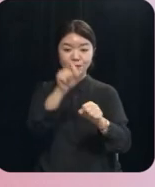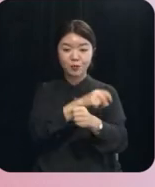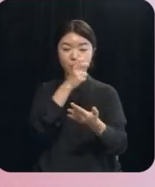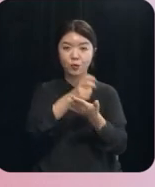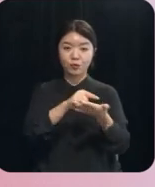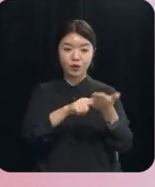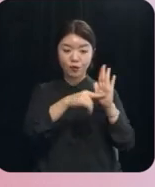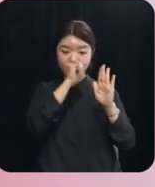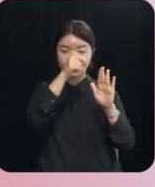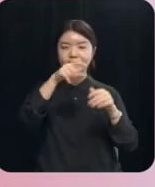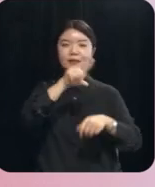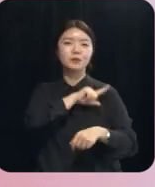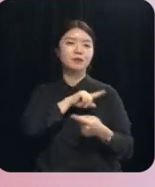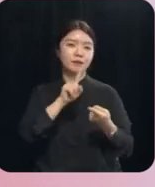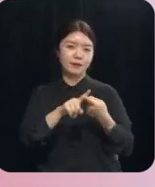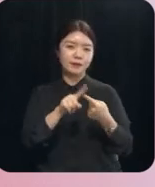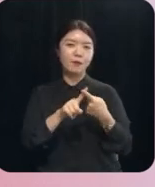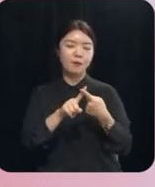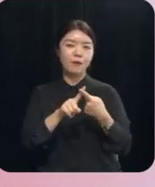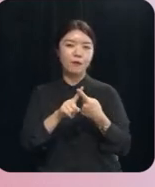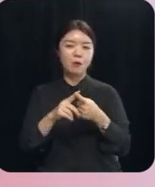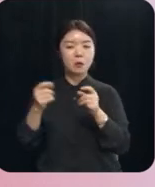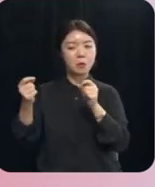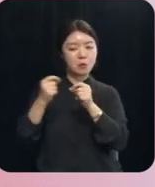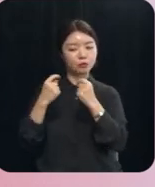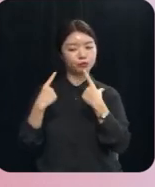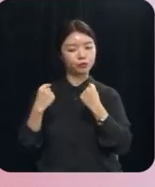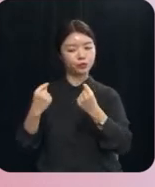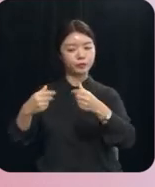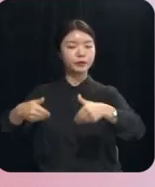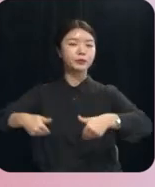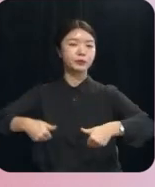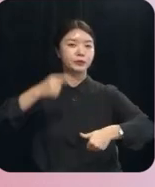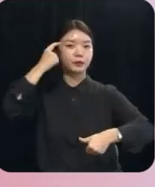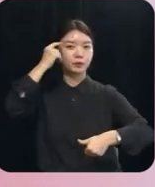그 이름에 대해서 당분간은 유지가 필요하다고 생각을 합니다.